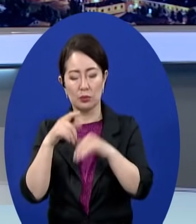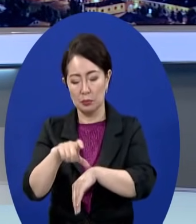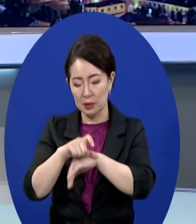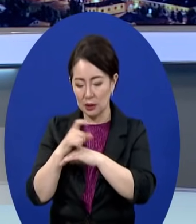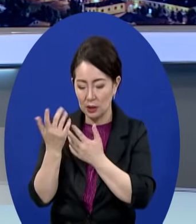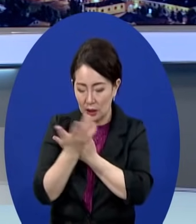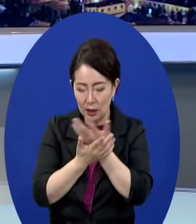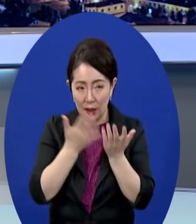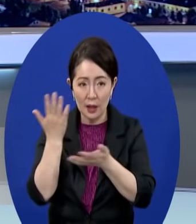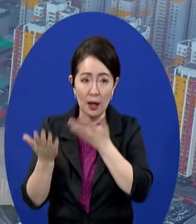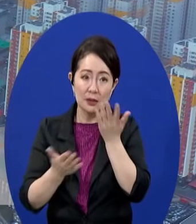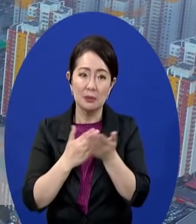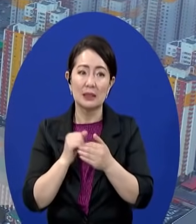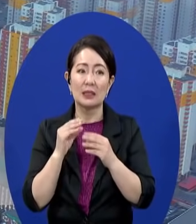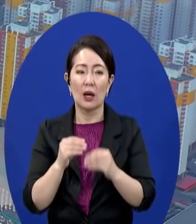ярил хийж байна.